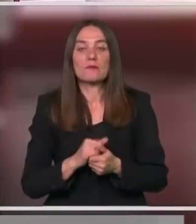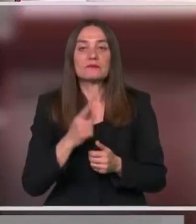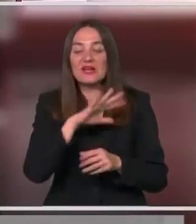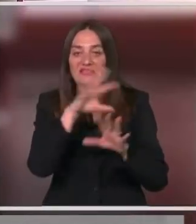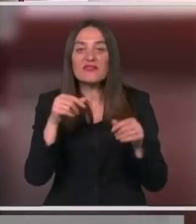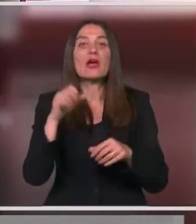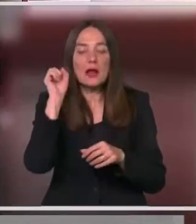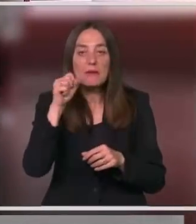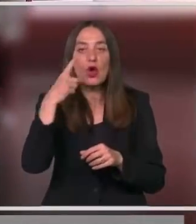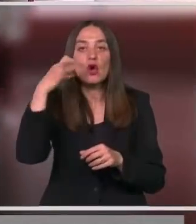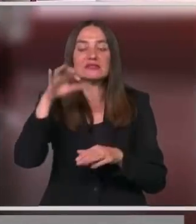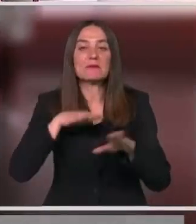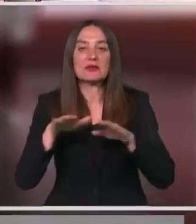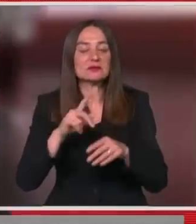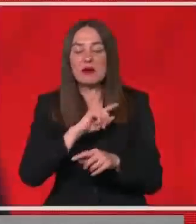ministra.